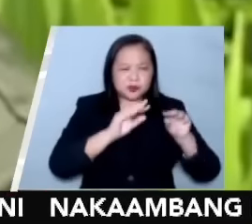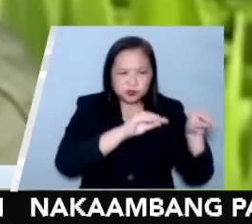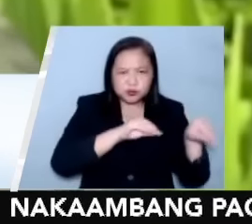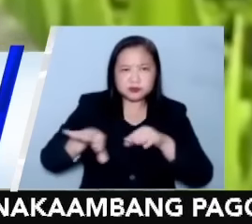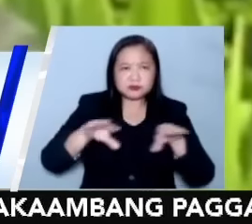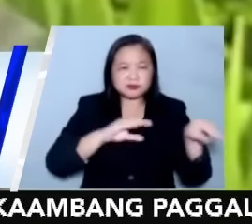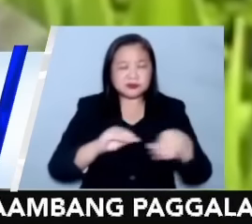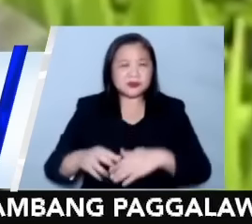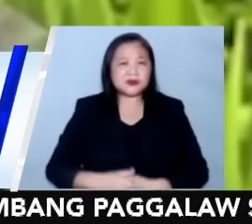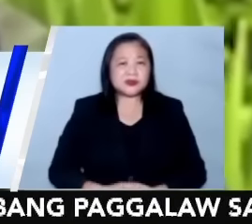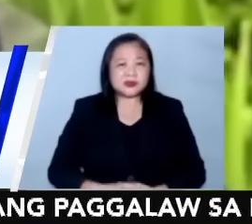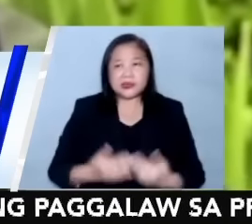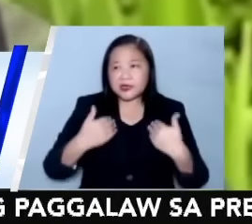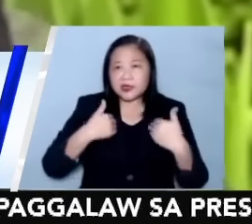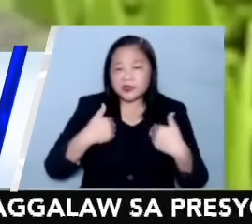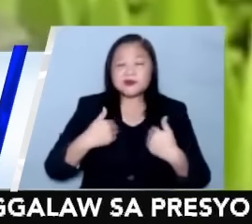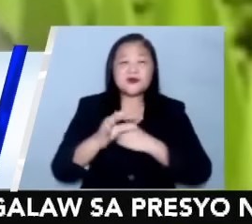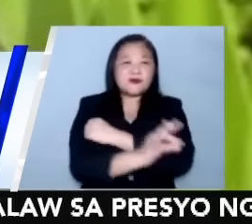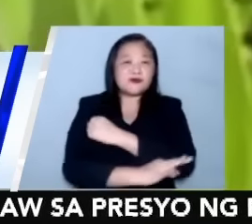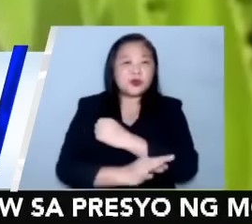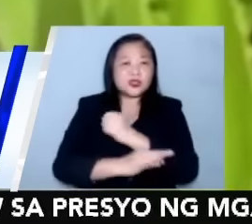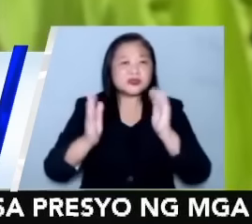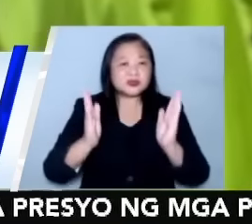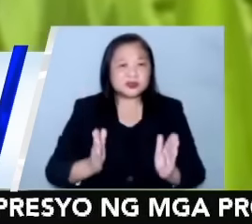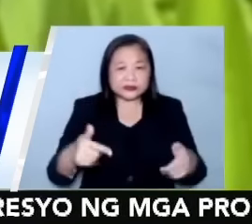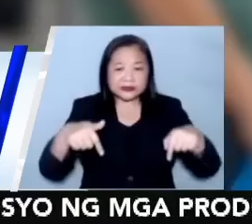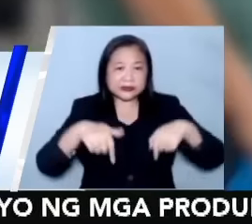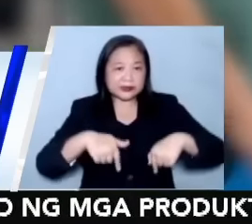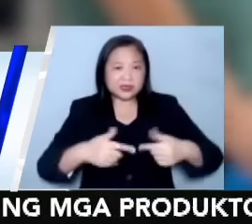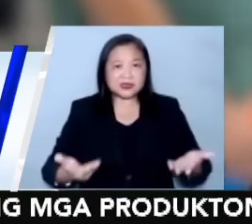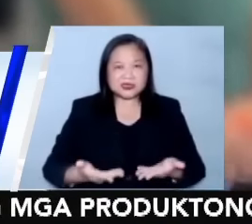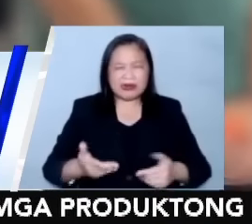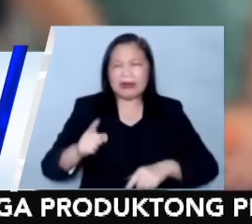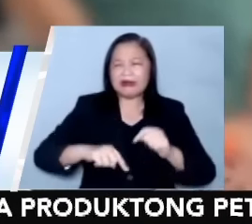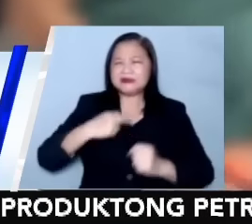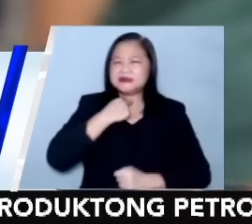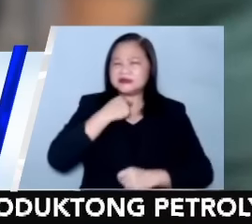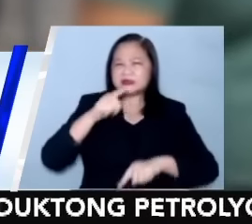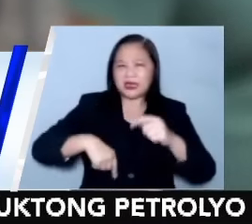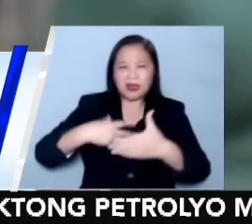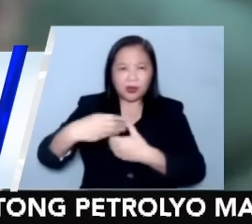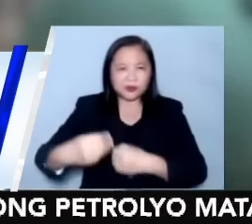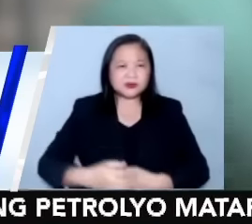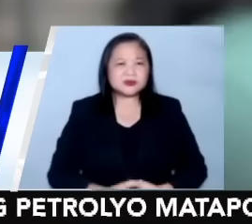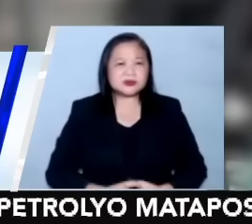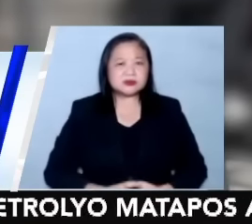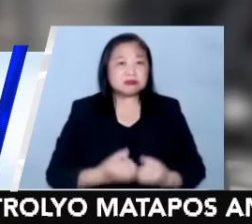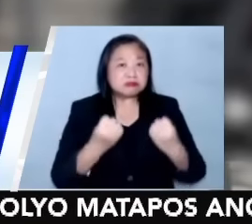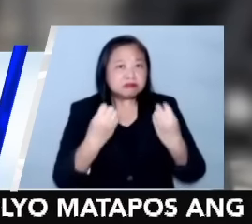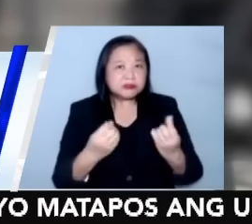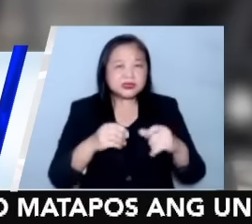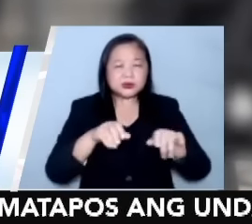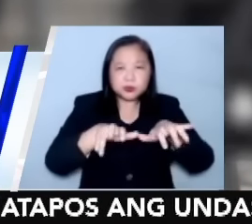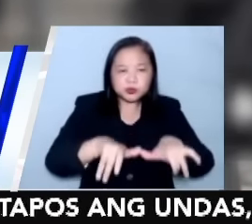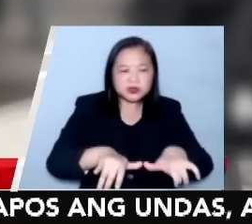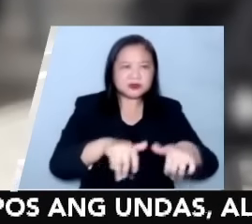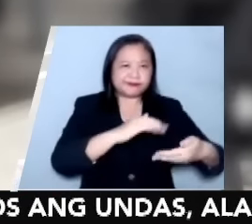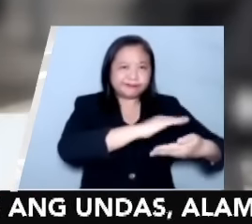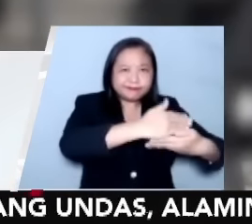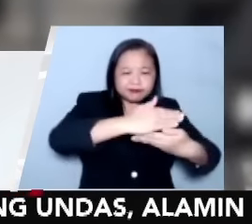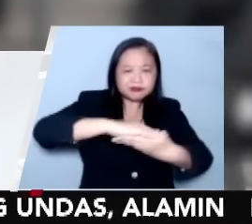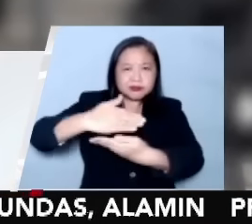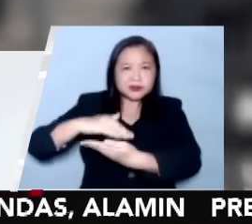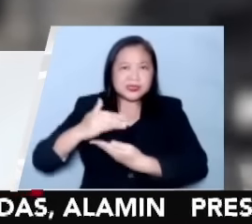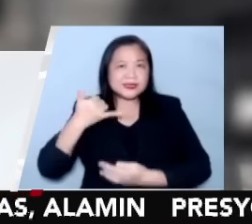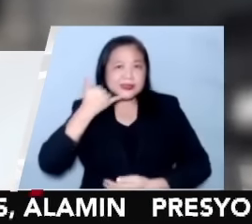din pong mga foreign nationals na nandito sa loob na hindi makalabas. Hile-hilera mga computer, mga cellphones at mga devices yung